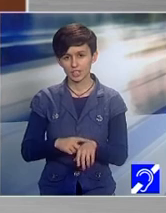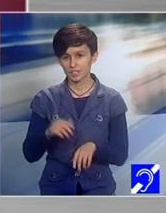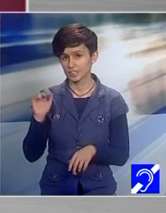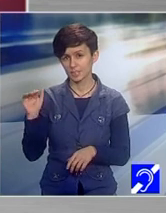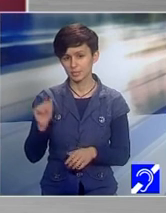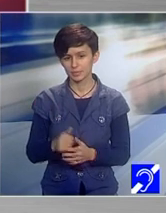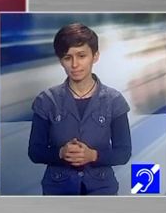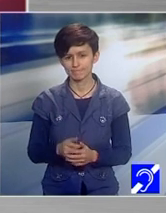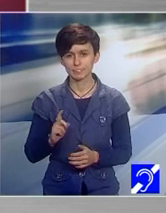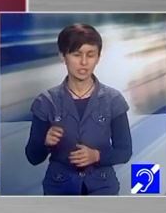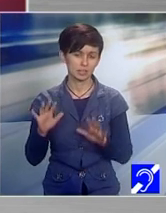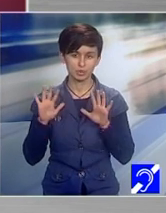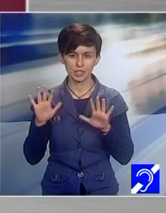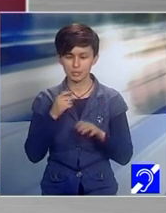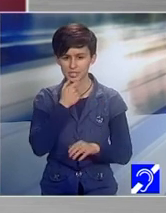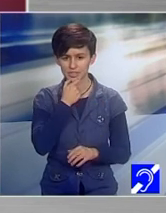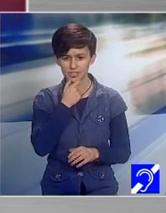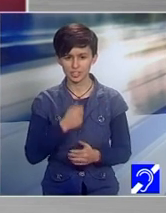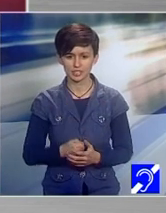puțin 10 ani.